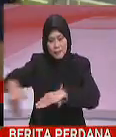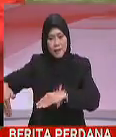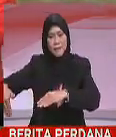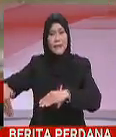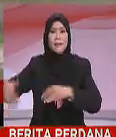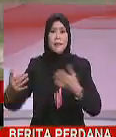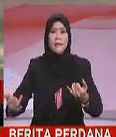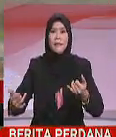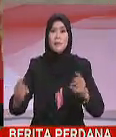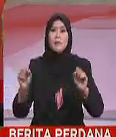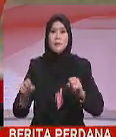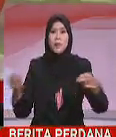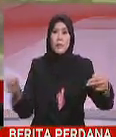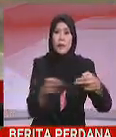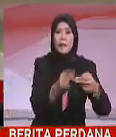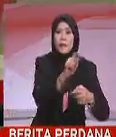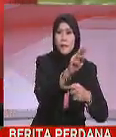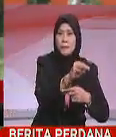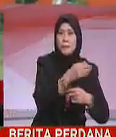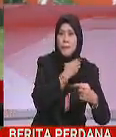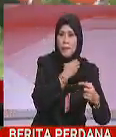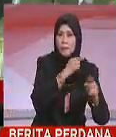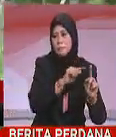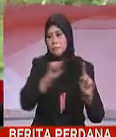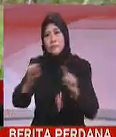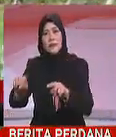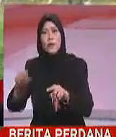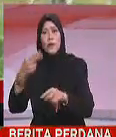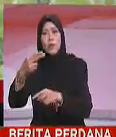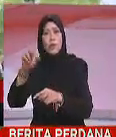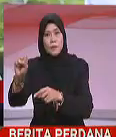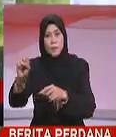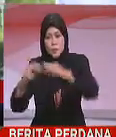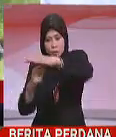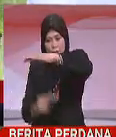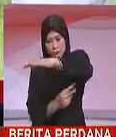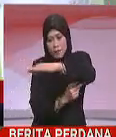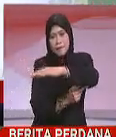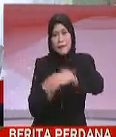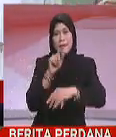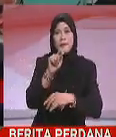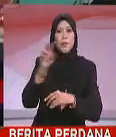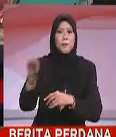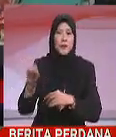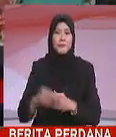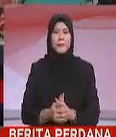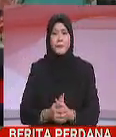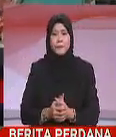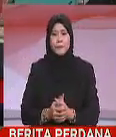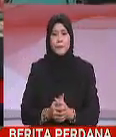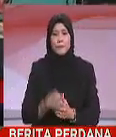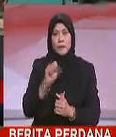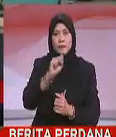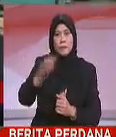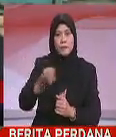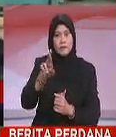alternatif yang menghubungkan Tanjung Malim Perak ke Hulu Selangor di Jambatan Stesen Tanjung Malim. Selain